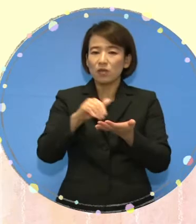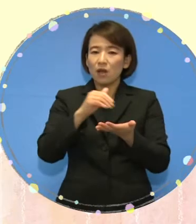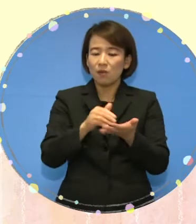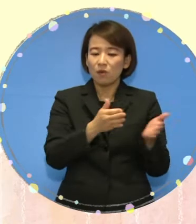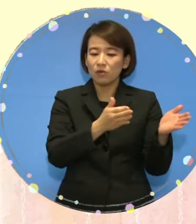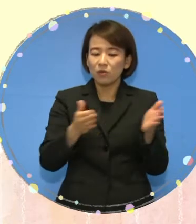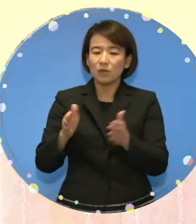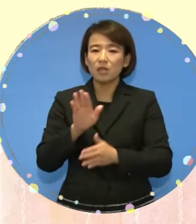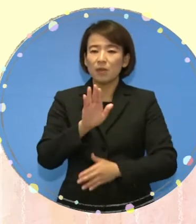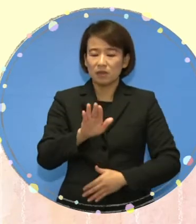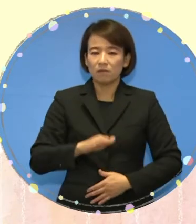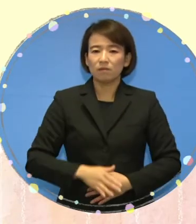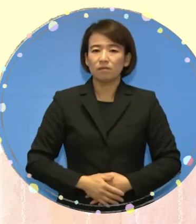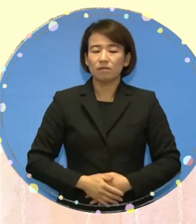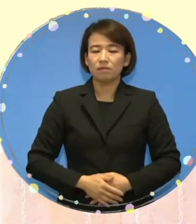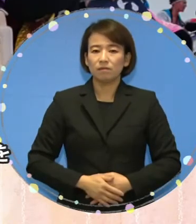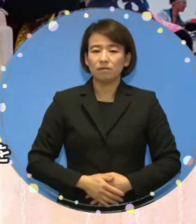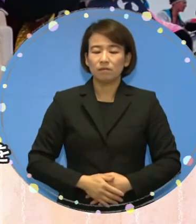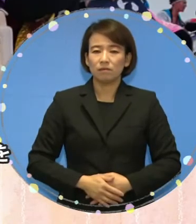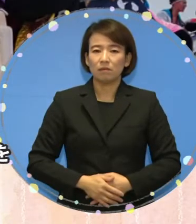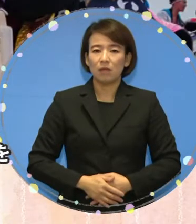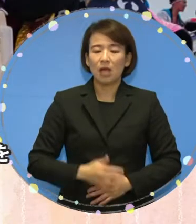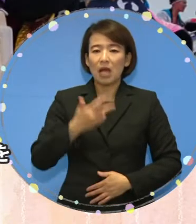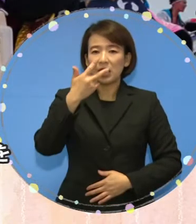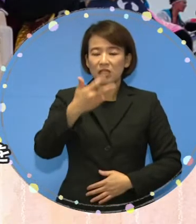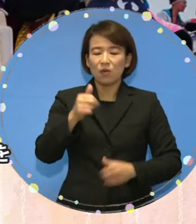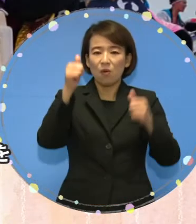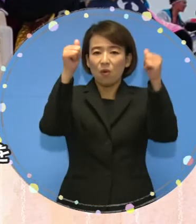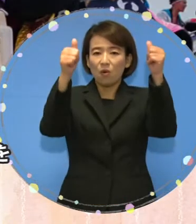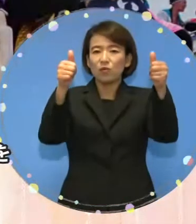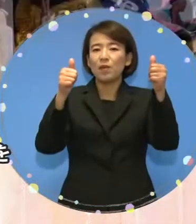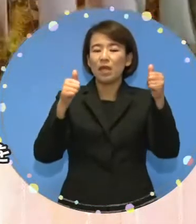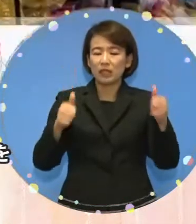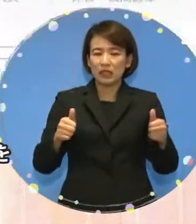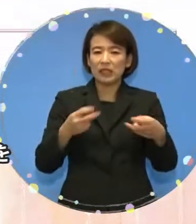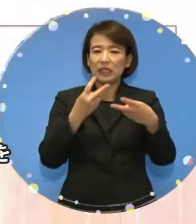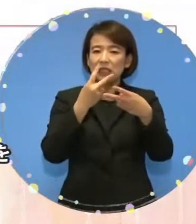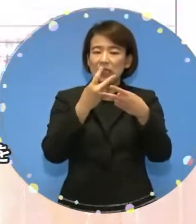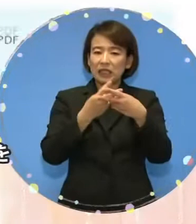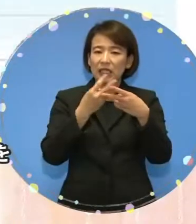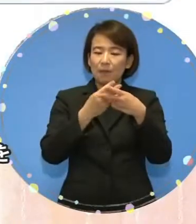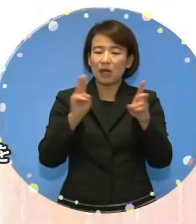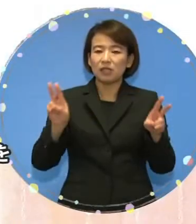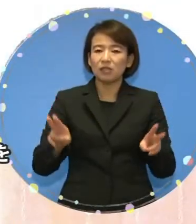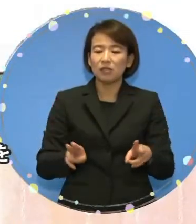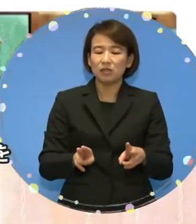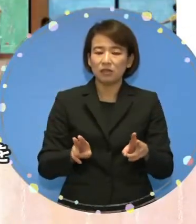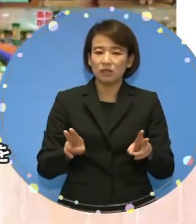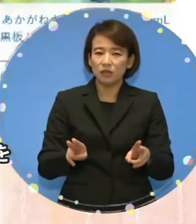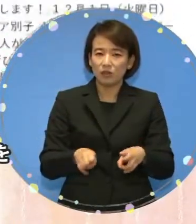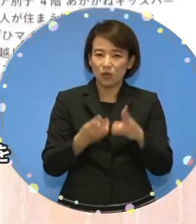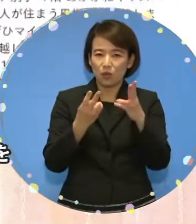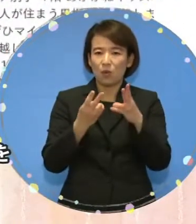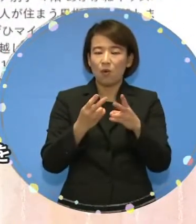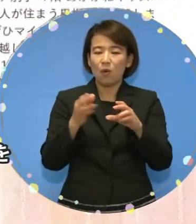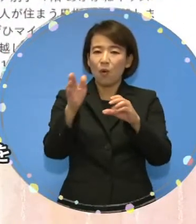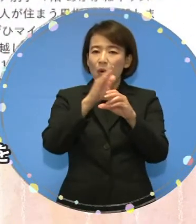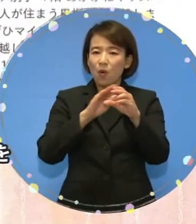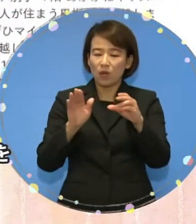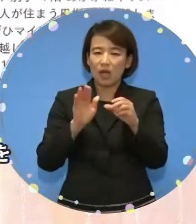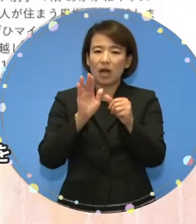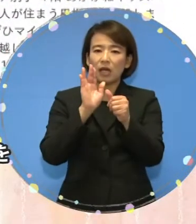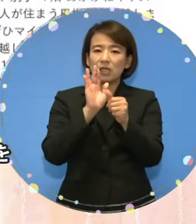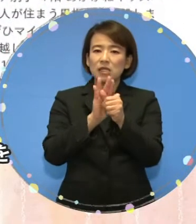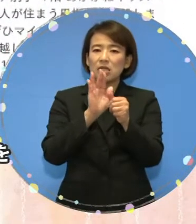を措置いたしました市のホームページに良い新居浜市版新型コロナウイルス感染症拡大に